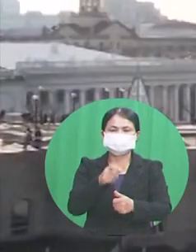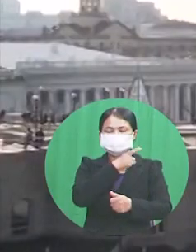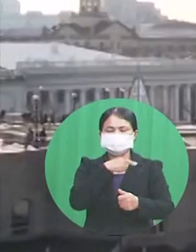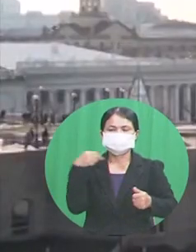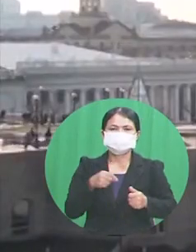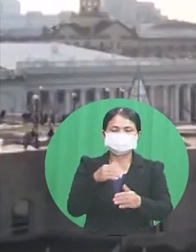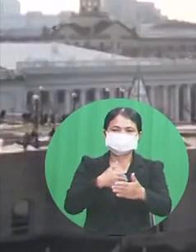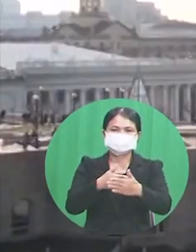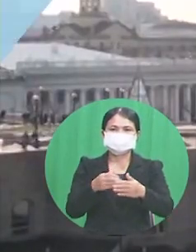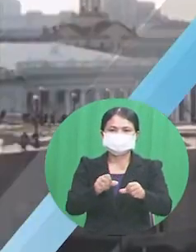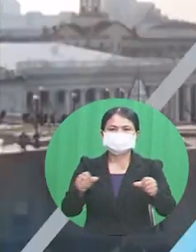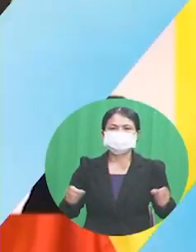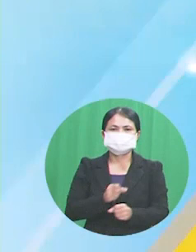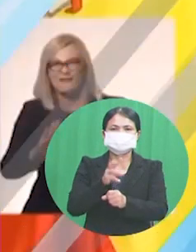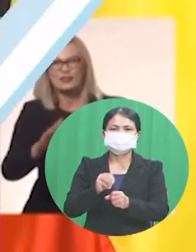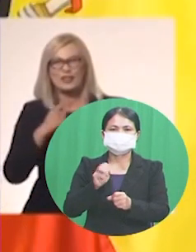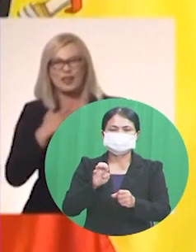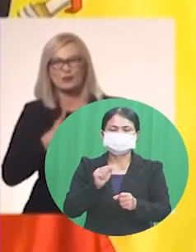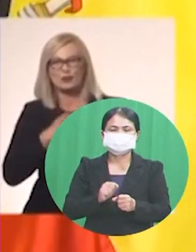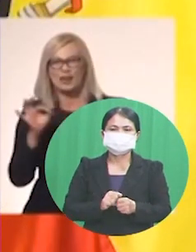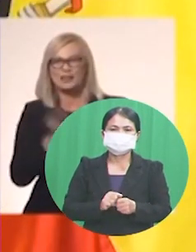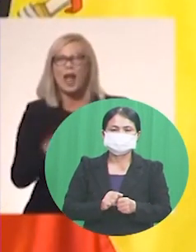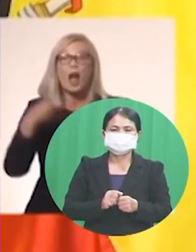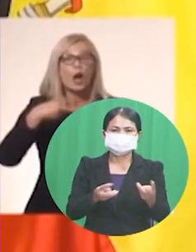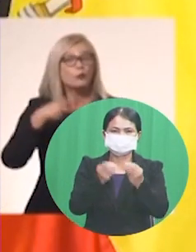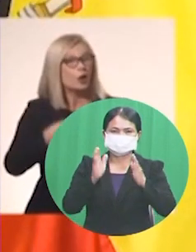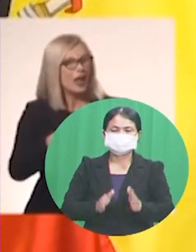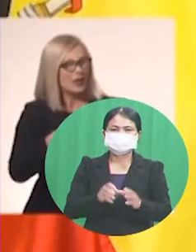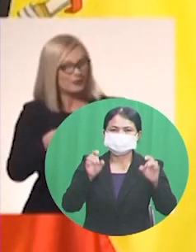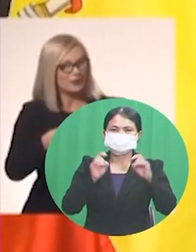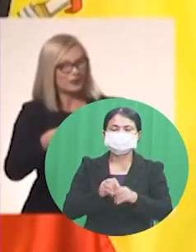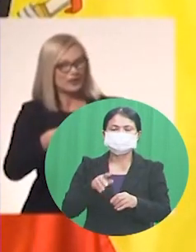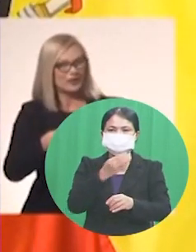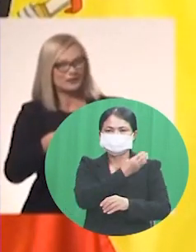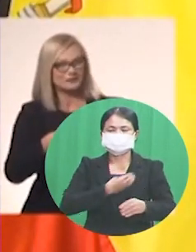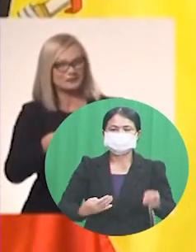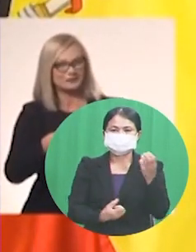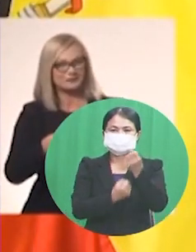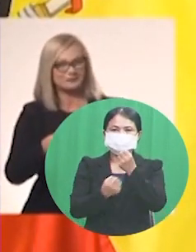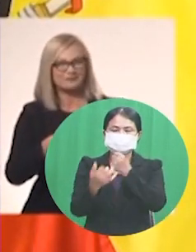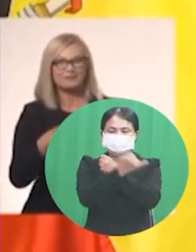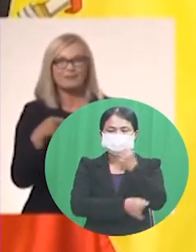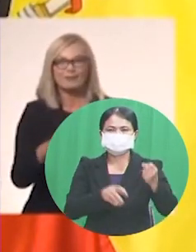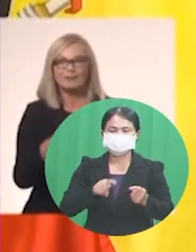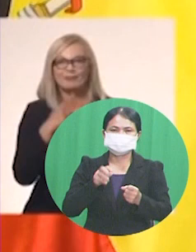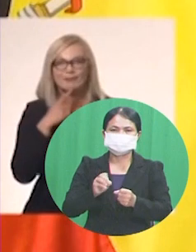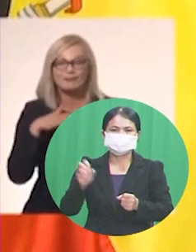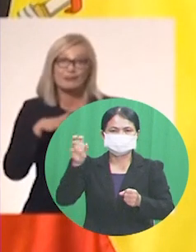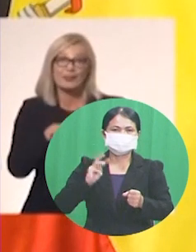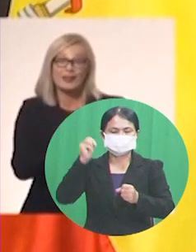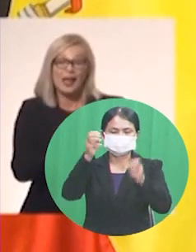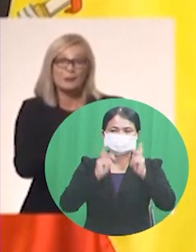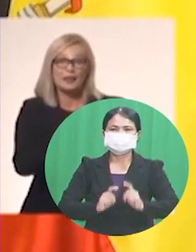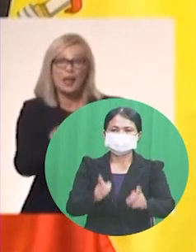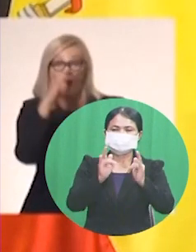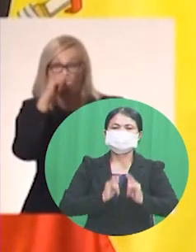នៅក្បែរតំបន់ដូណាត់នាយករដ្ឋមន្ត្រីអេស្ប៉ាញគាំទ្រប្រទេសម៉ាក់ស៊ីដូនខាងជើងក្នុងកិច្ចខិតខំប្